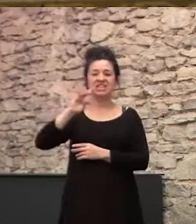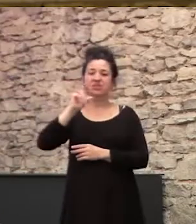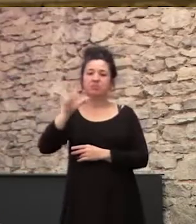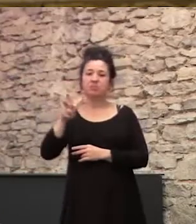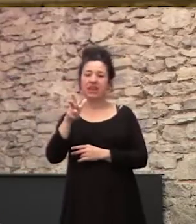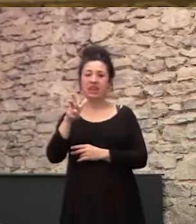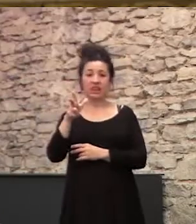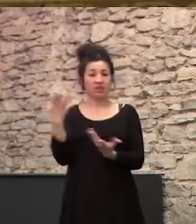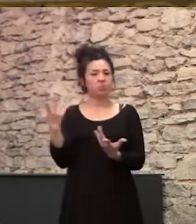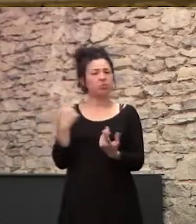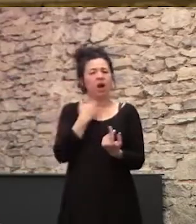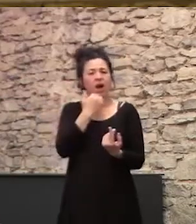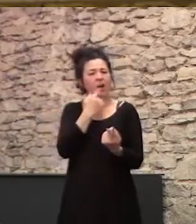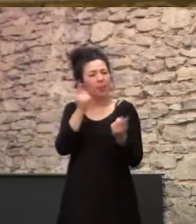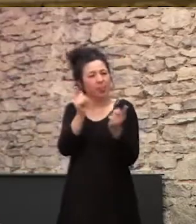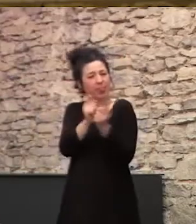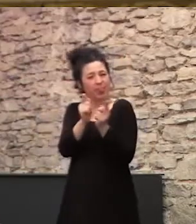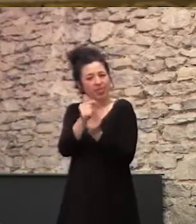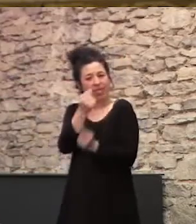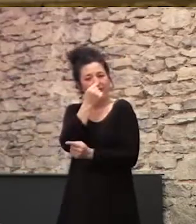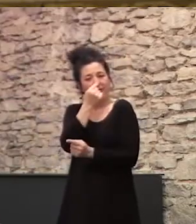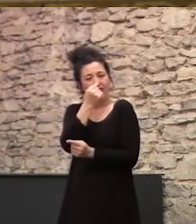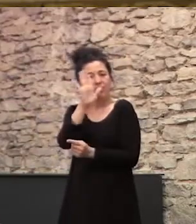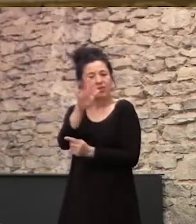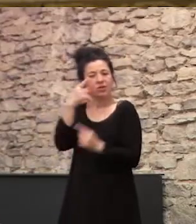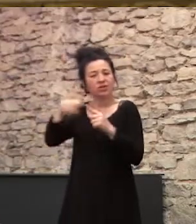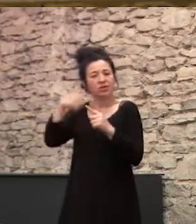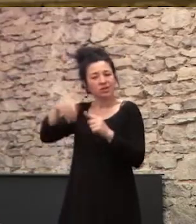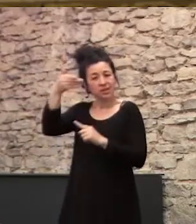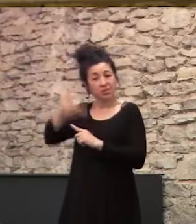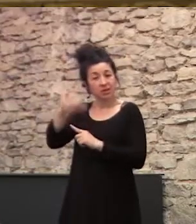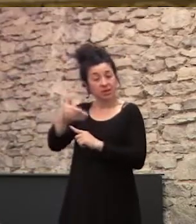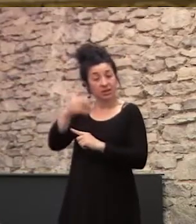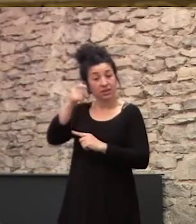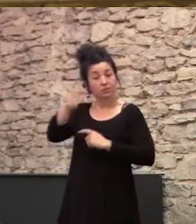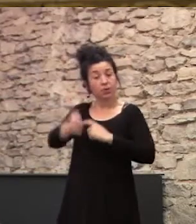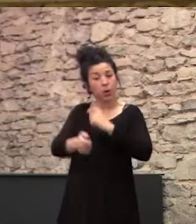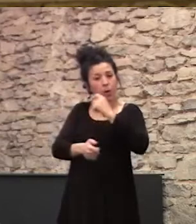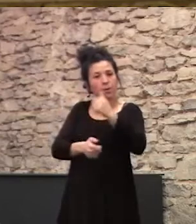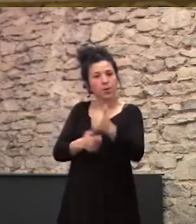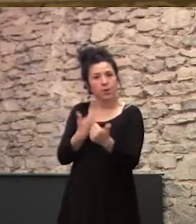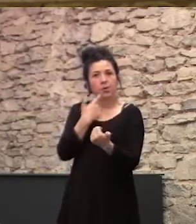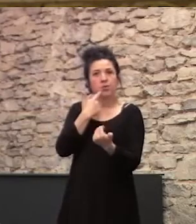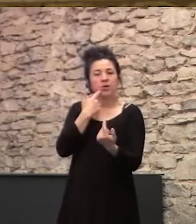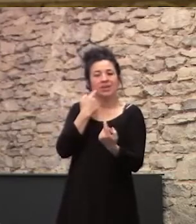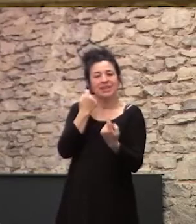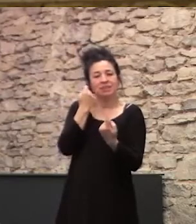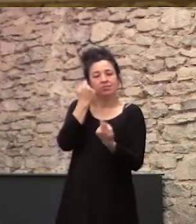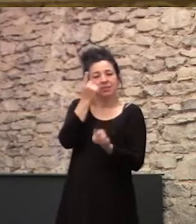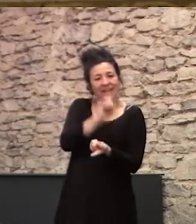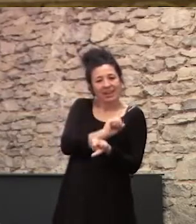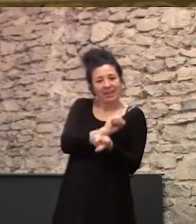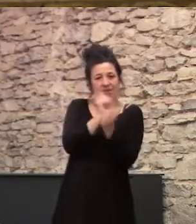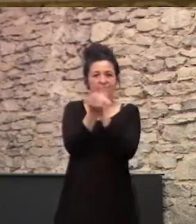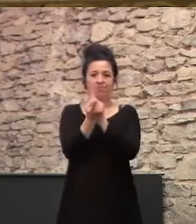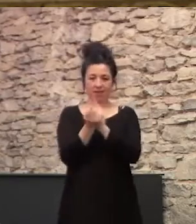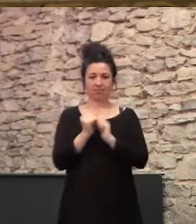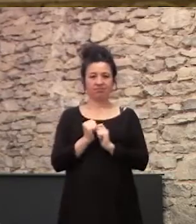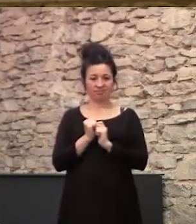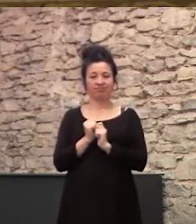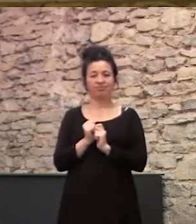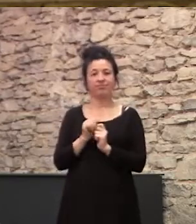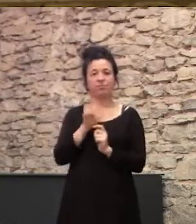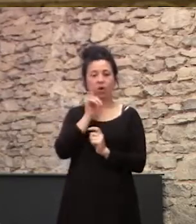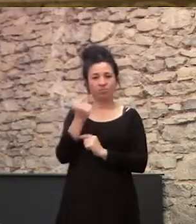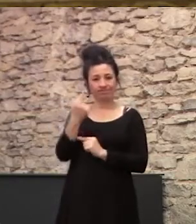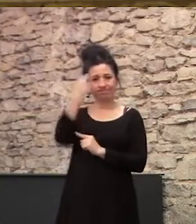eta horrelako gauzetarako, horrelako gauza kontuan hartzea, ba, bada, baita ere, eukizea